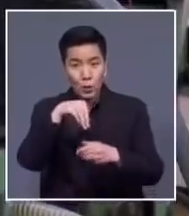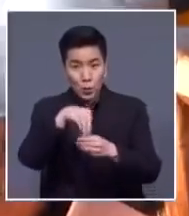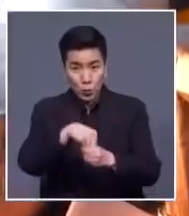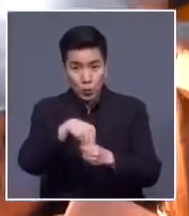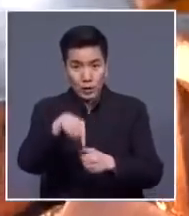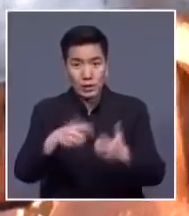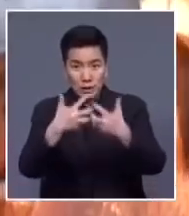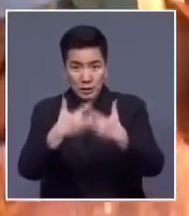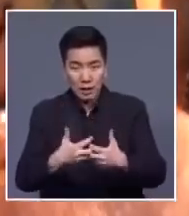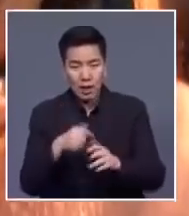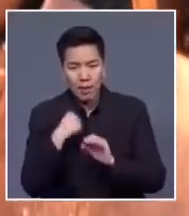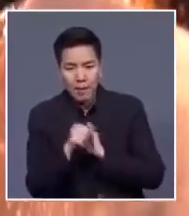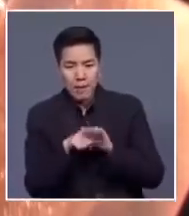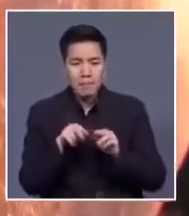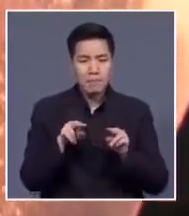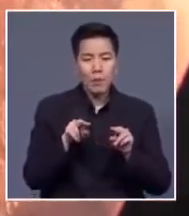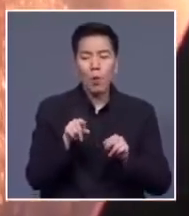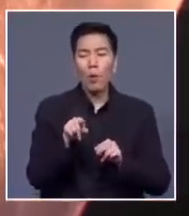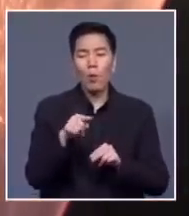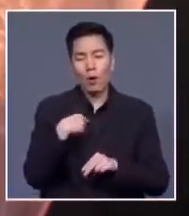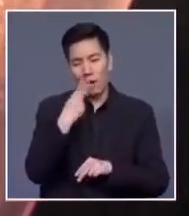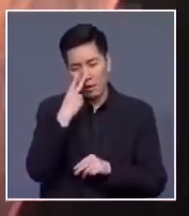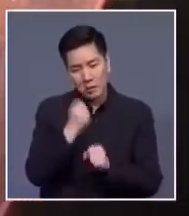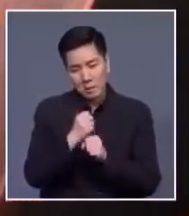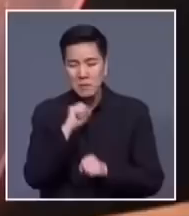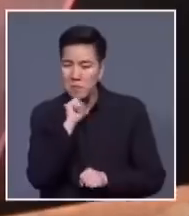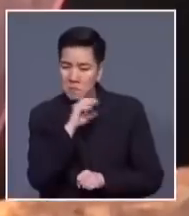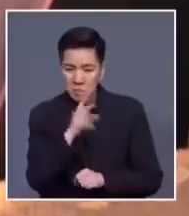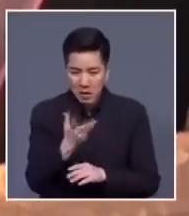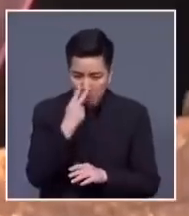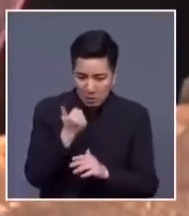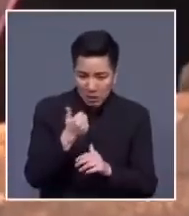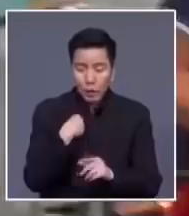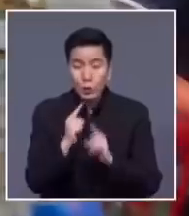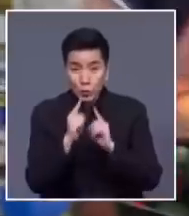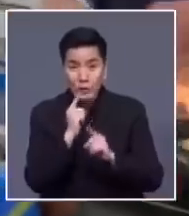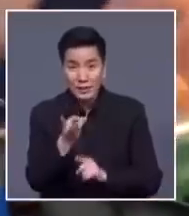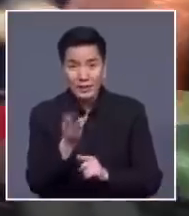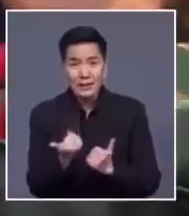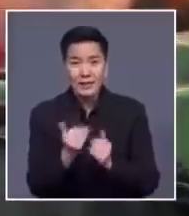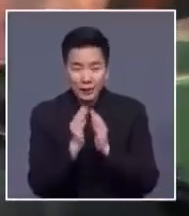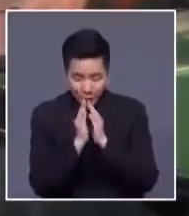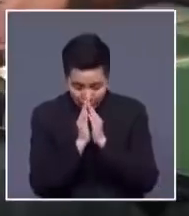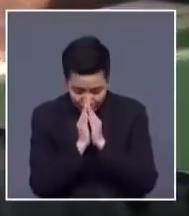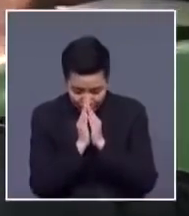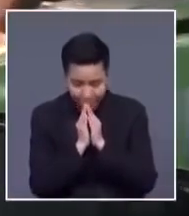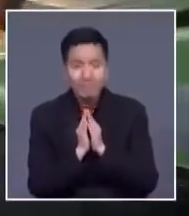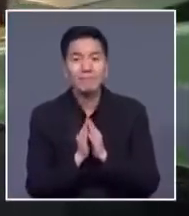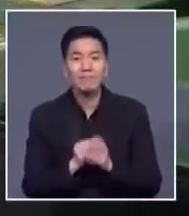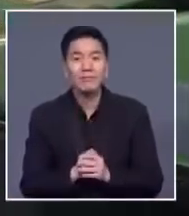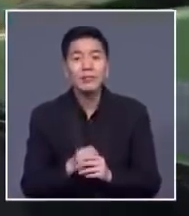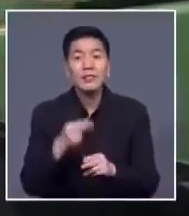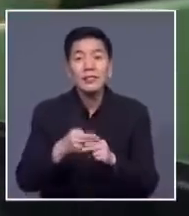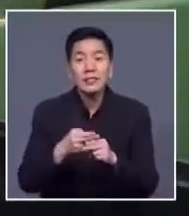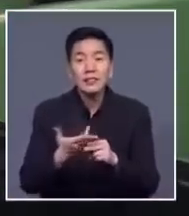งานอยู่ที่นี่แอบมองเขาอยู่นะครับก็เห็นทำงานอย่างขยันขันแข็งนะครับเข้าไปคุยกับเขากันดีกว่าครับสวัสดีครับ